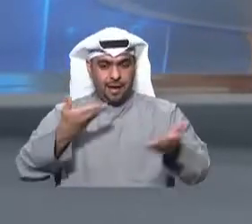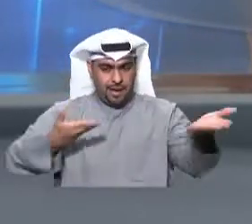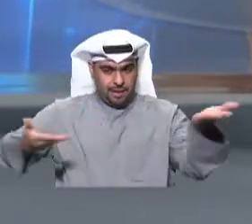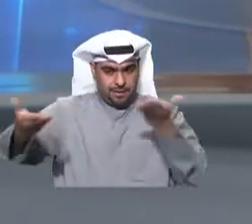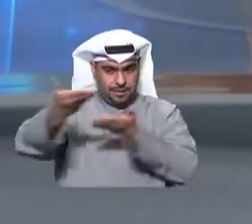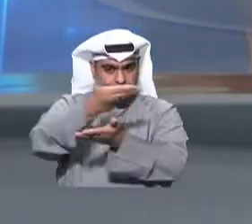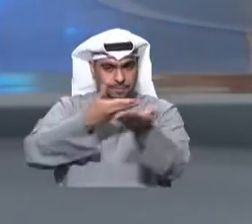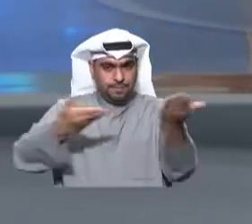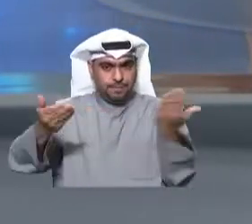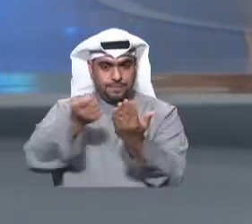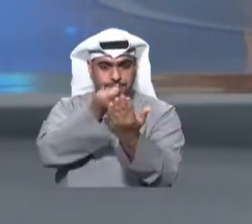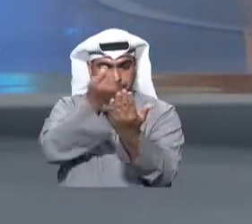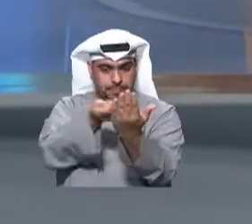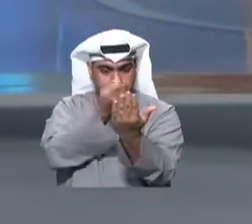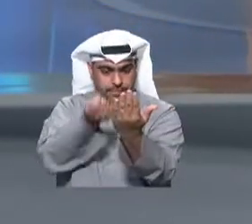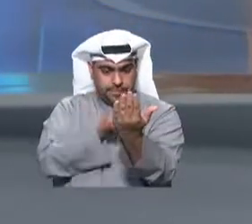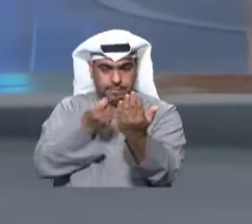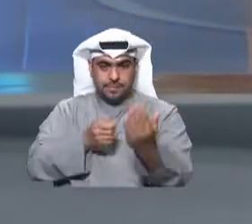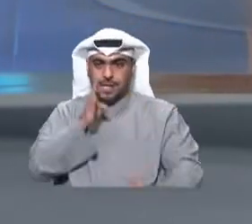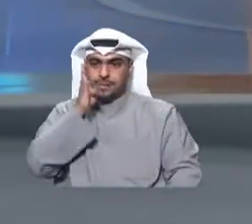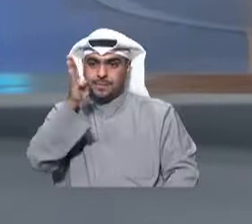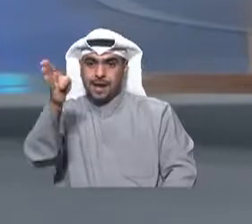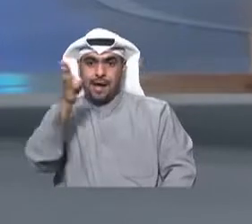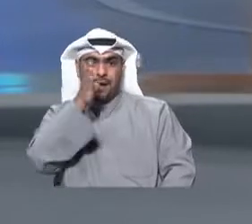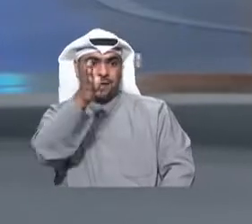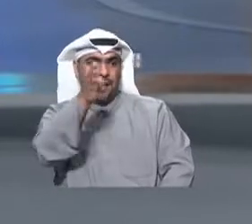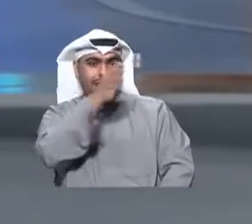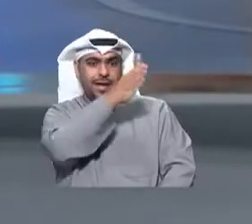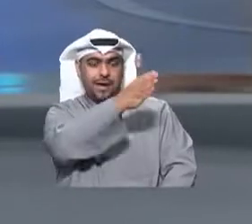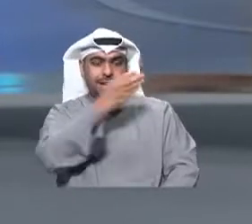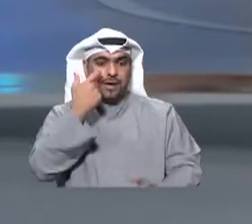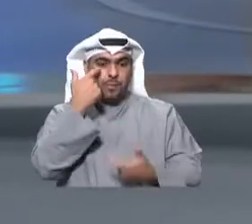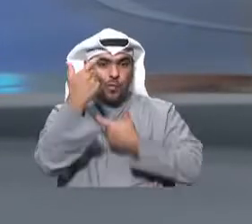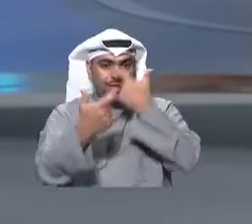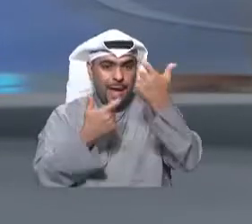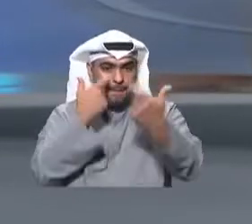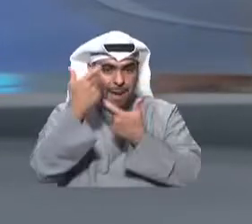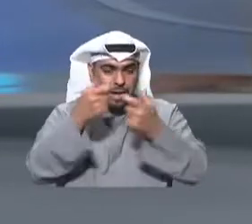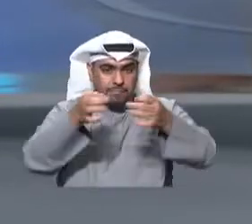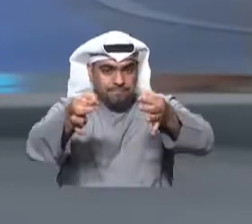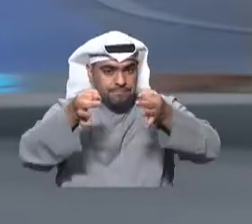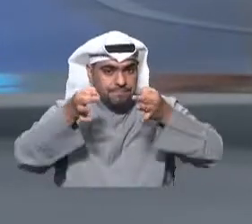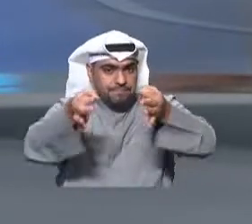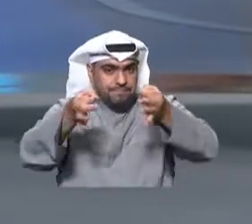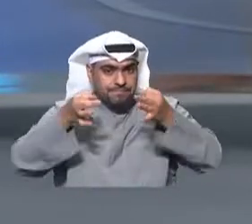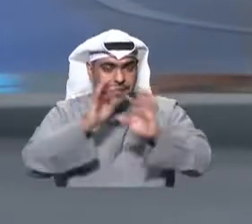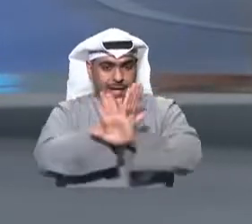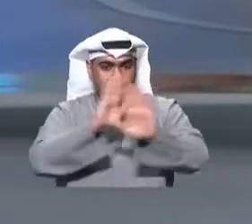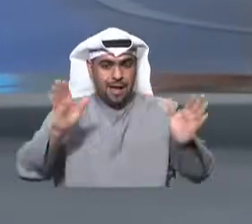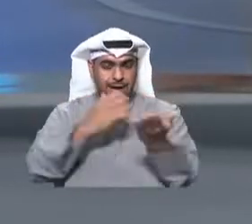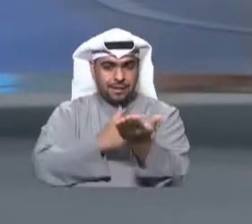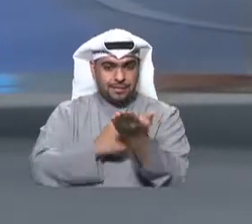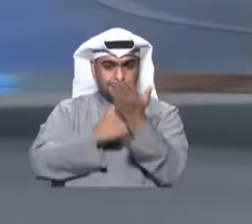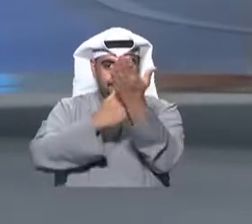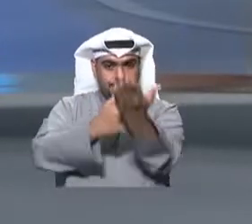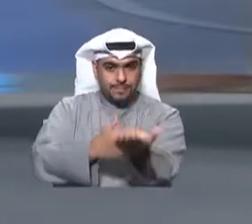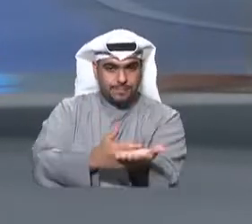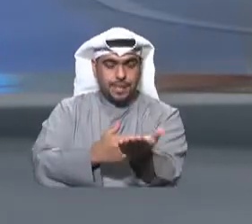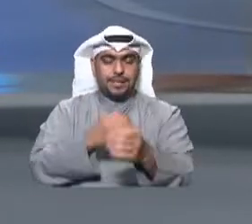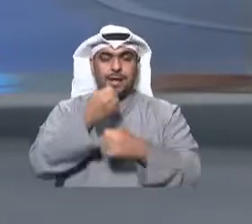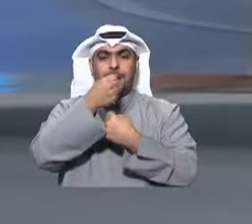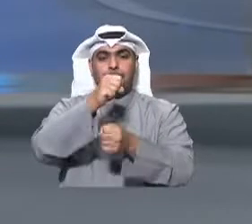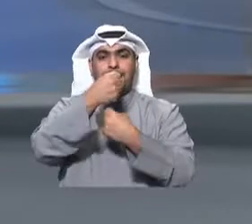التقارير المقدمة من الفرق الميدانية المعنية بمتابعة تطبيق الاشتراطات الصحية ومدى الالتزام بها، كما أوصت